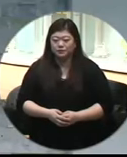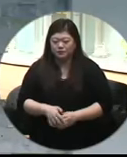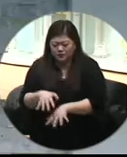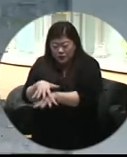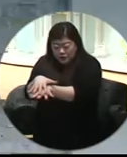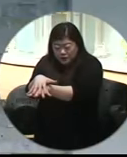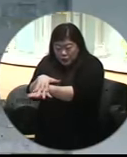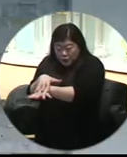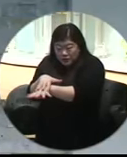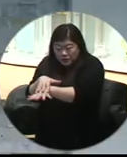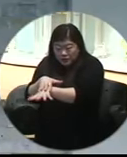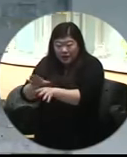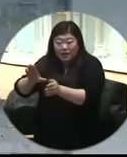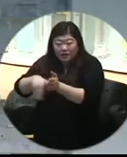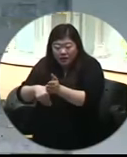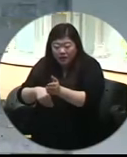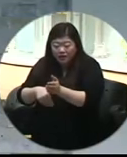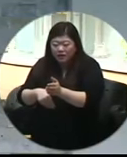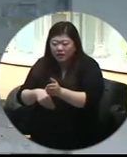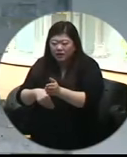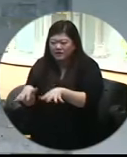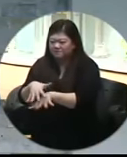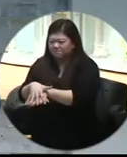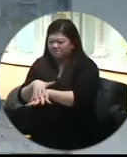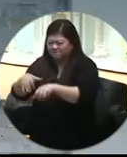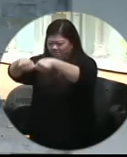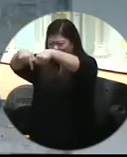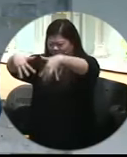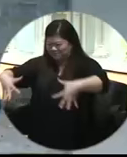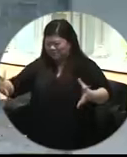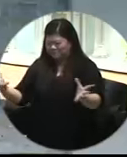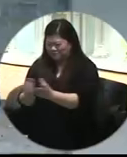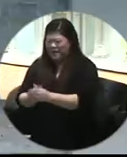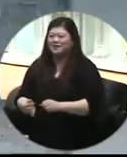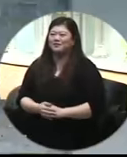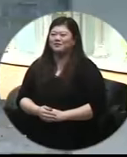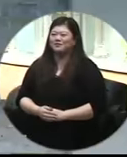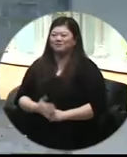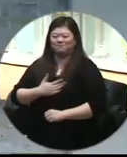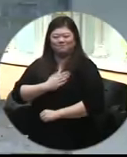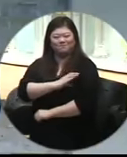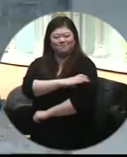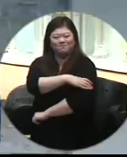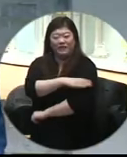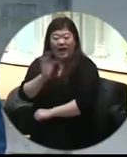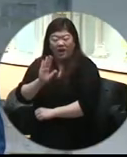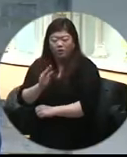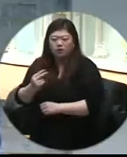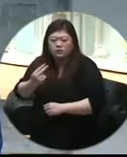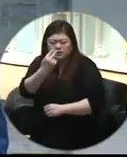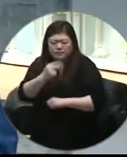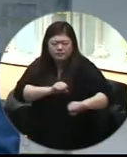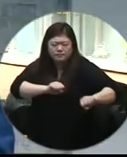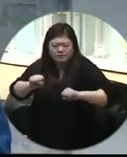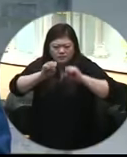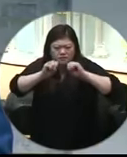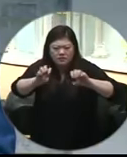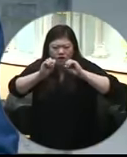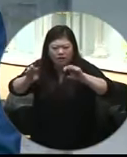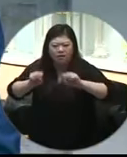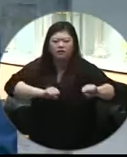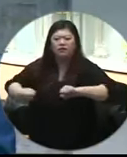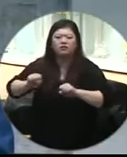교회일수록 생명적 역동이셔야 돼요. 생명적. 생명 있는, 다시 말하면 제가 과거에